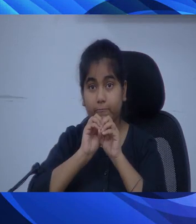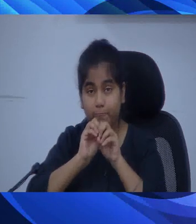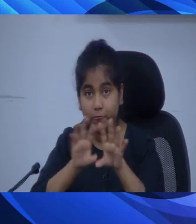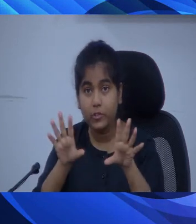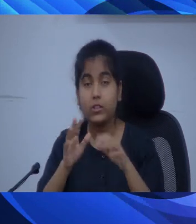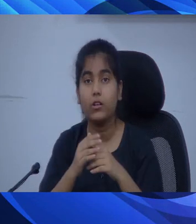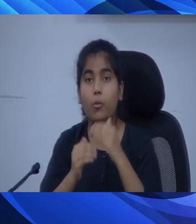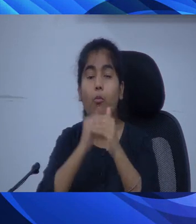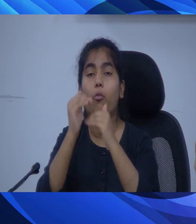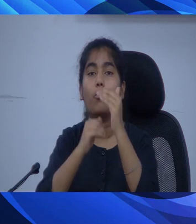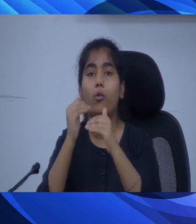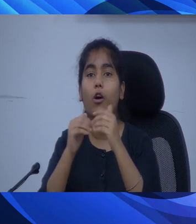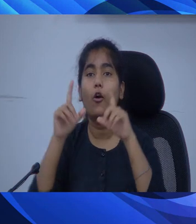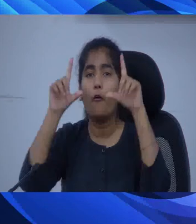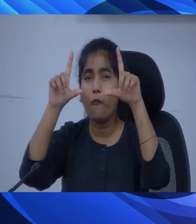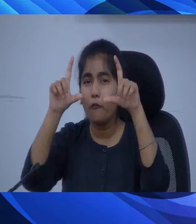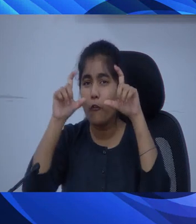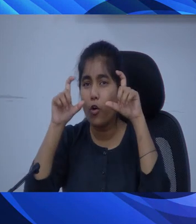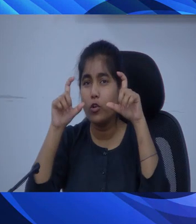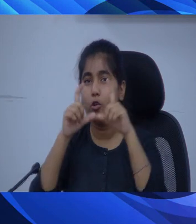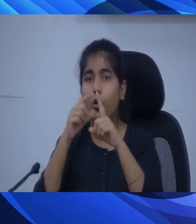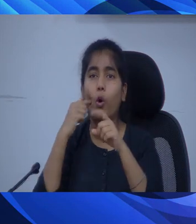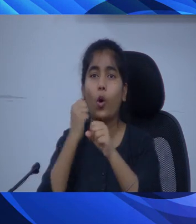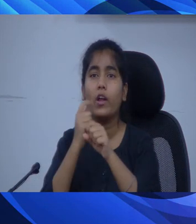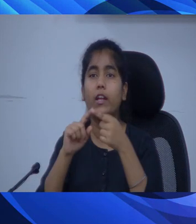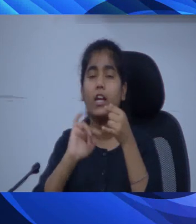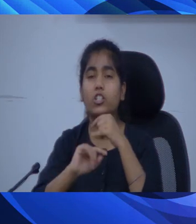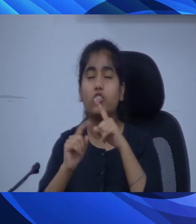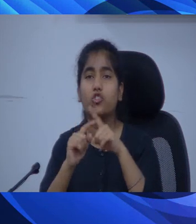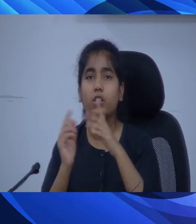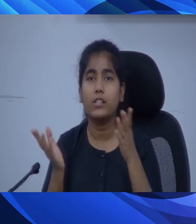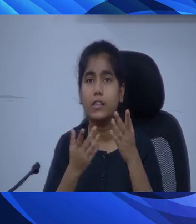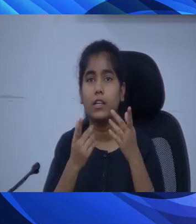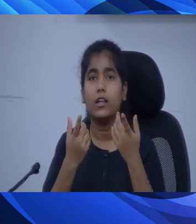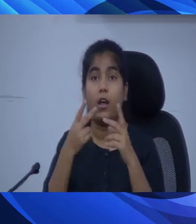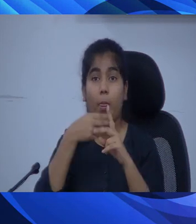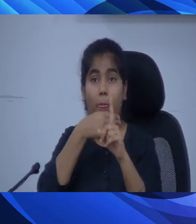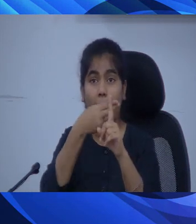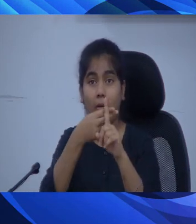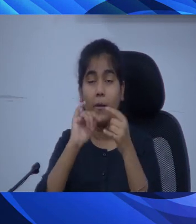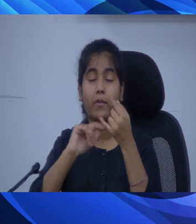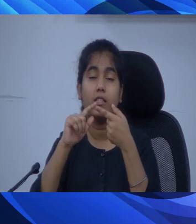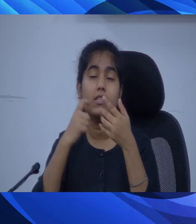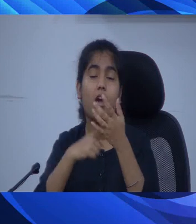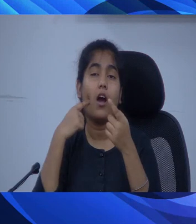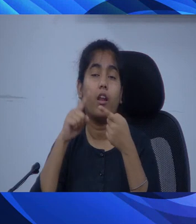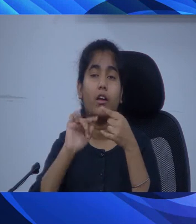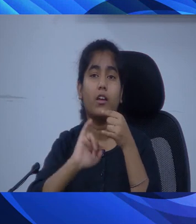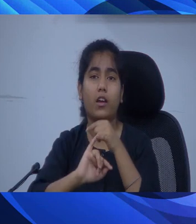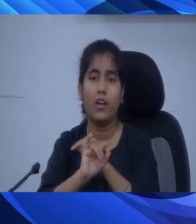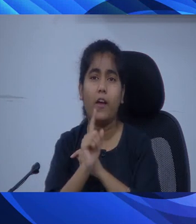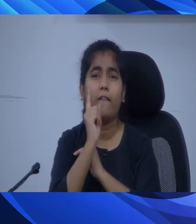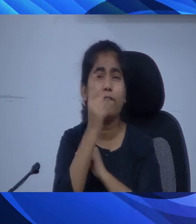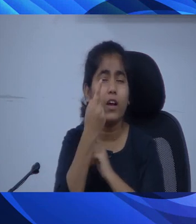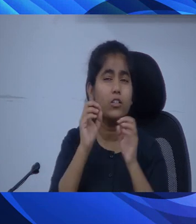हम भारत सरकार एक फोटो डाइजेस्ट की सीरीज जिसका नाम एक्सेस है उसको बना रही है, जिसके अंदर पहली जो है वो